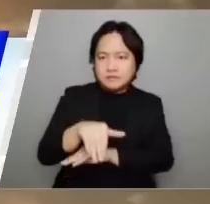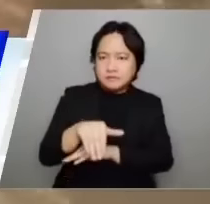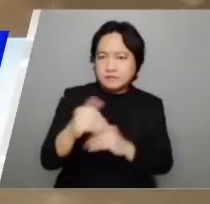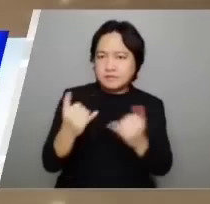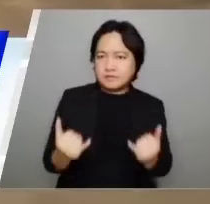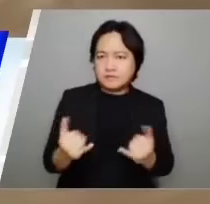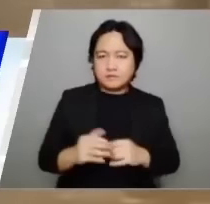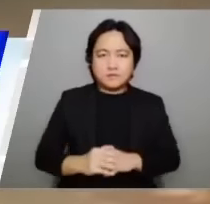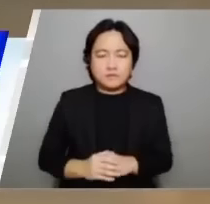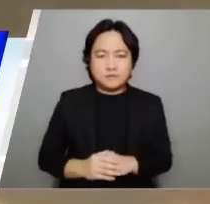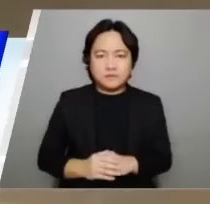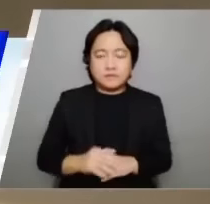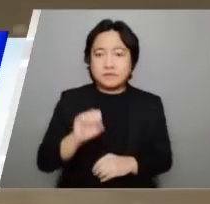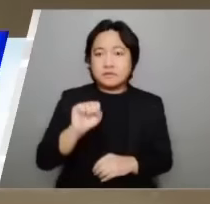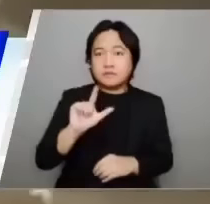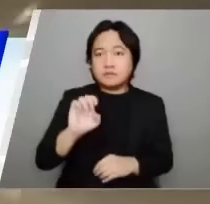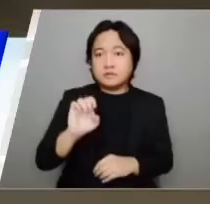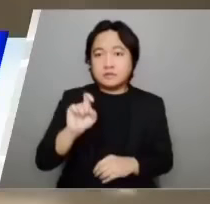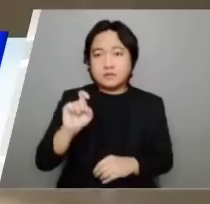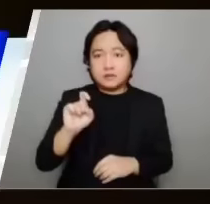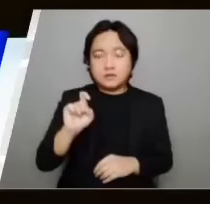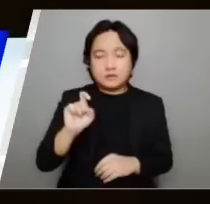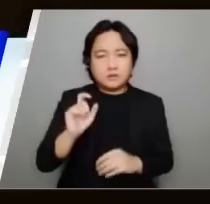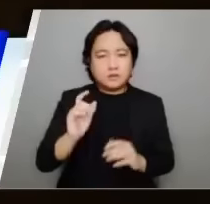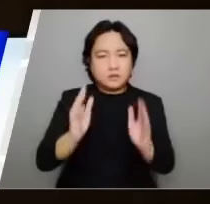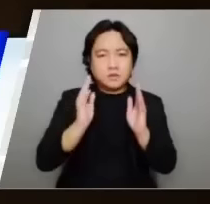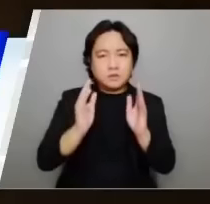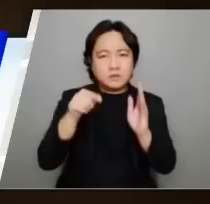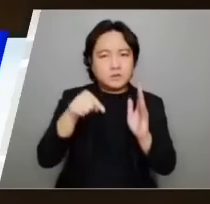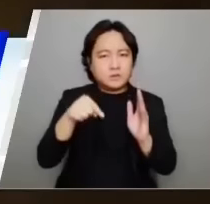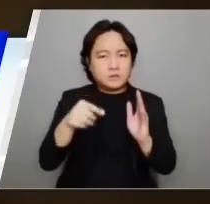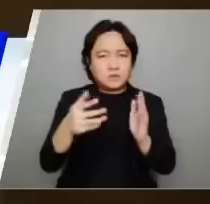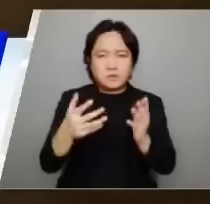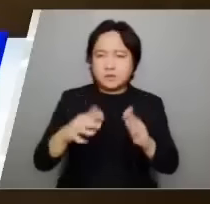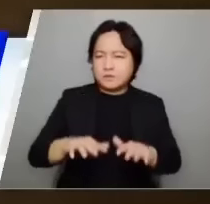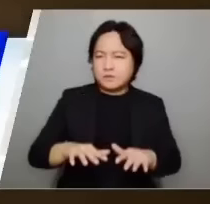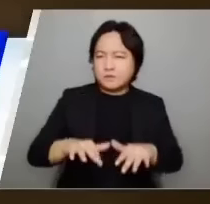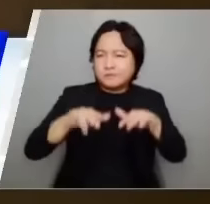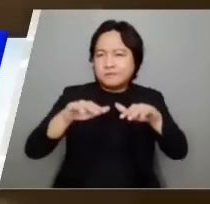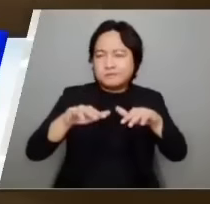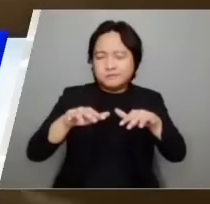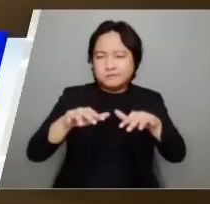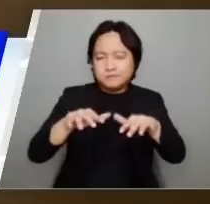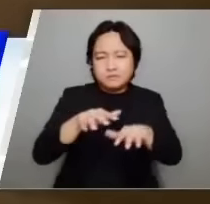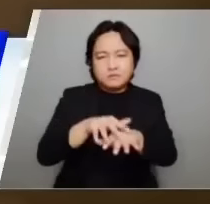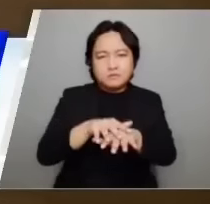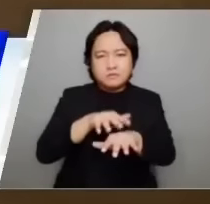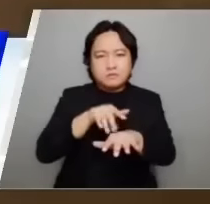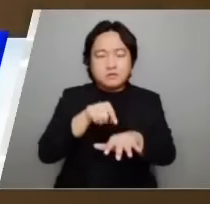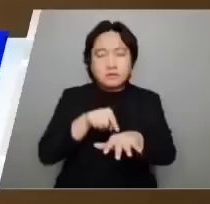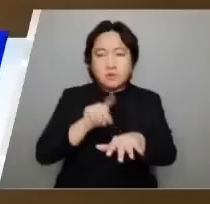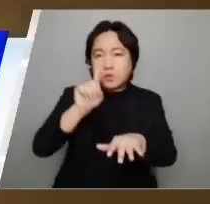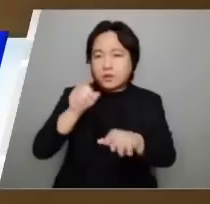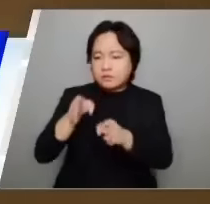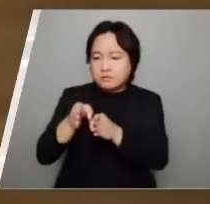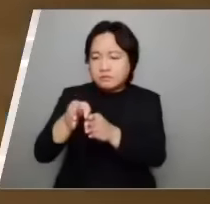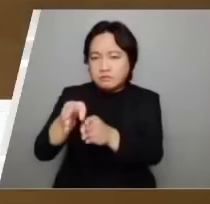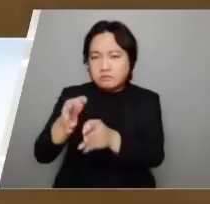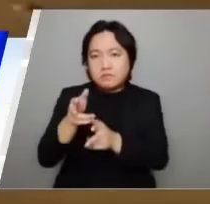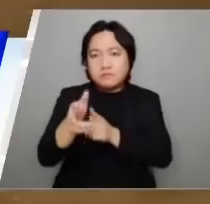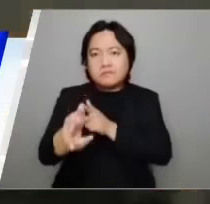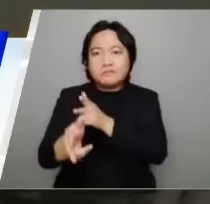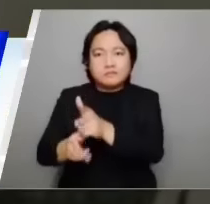sa SLEX Magallanes northbound dahil sa gutter deep na baha. Isang lane lang ang nadaanan. Nag-anunsyo